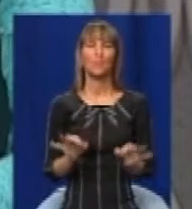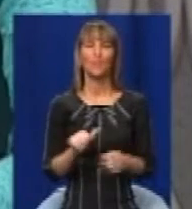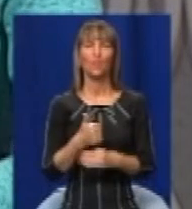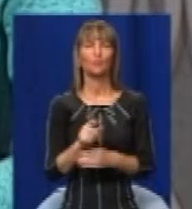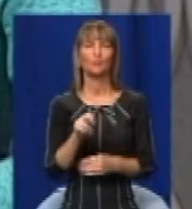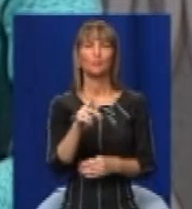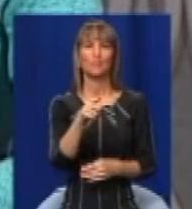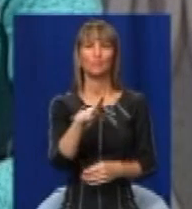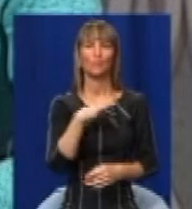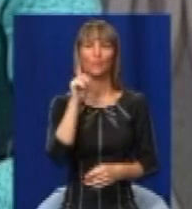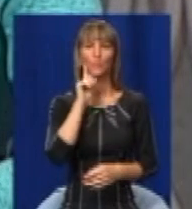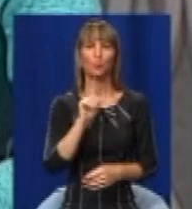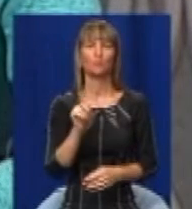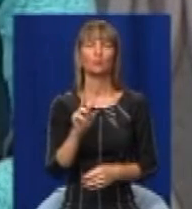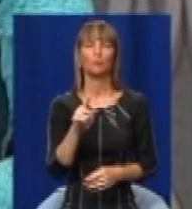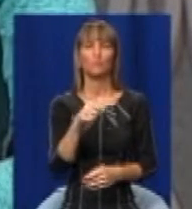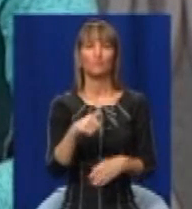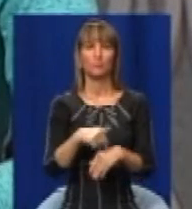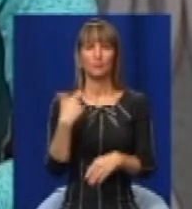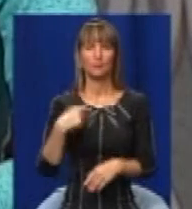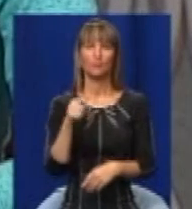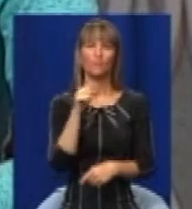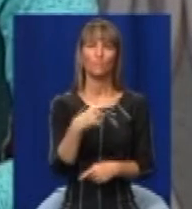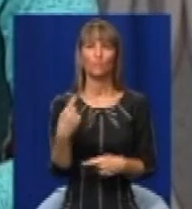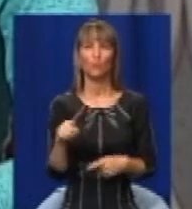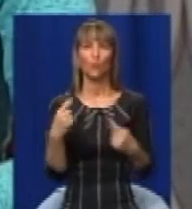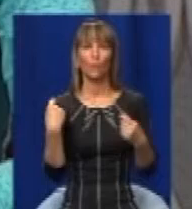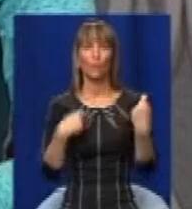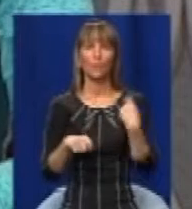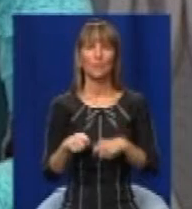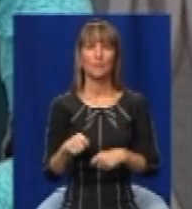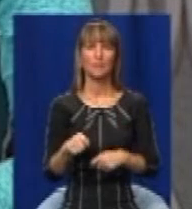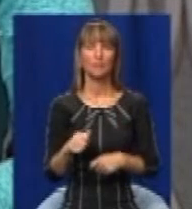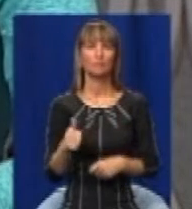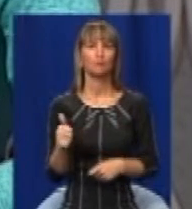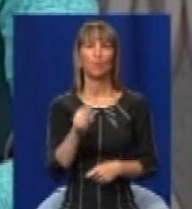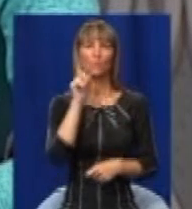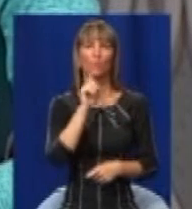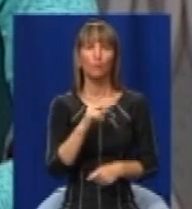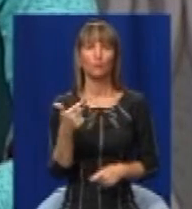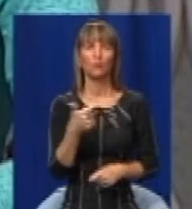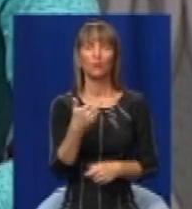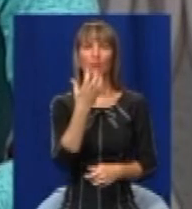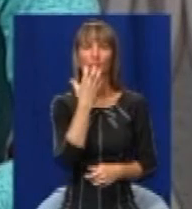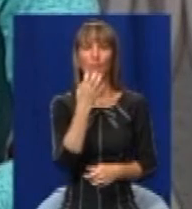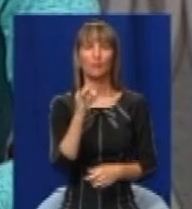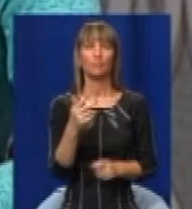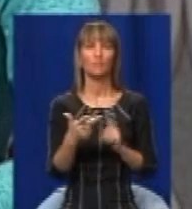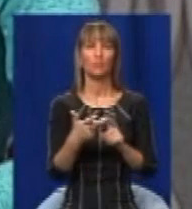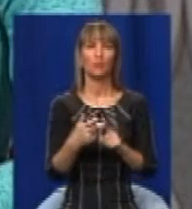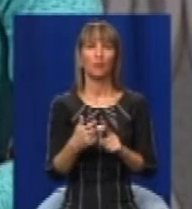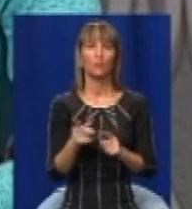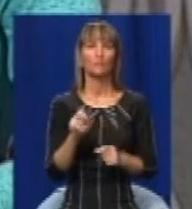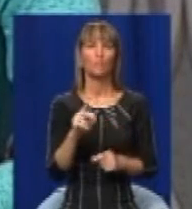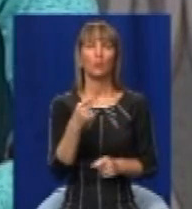тобі було зручно і щоб ти відчувала себе у тому чи іншому одязі. По-перше, комфортно, по-друге, тепло, ну і по-третє, звичайно, щоб